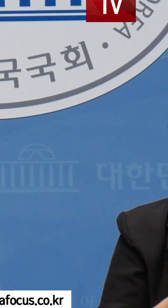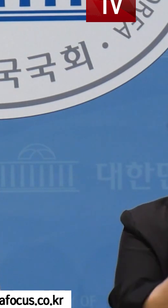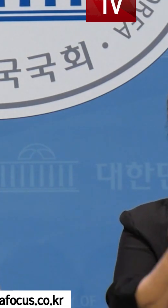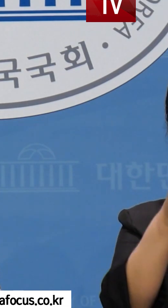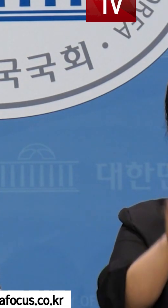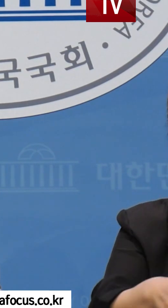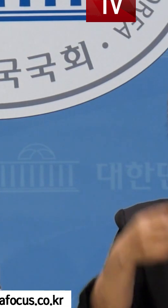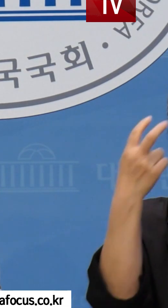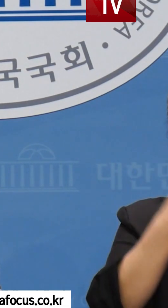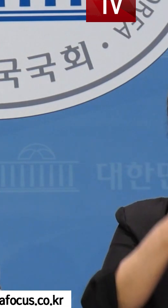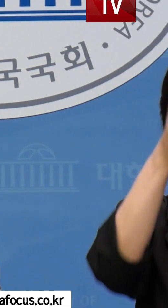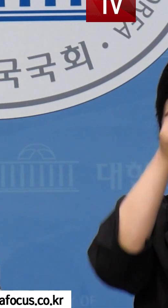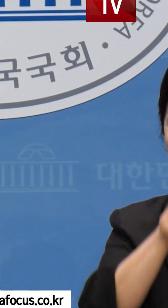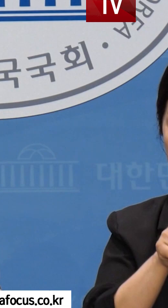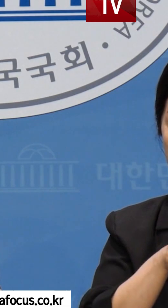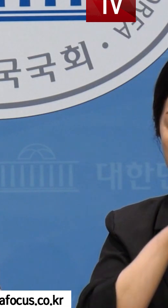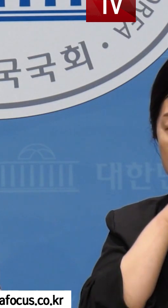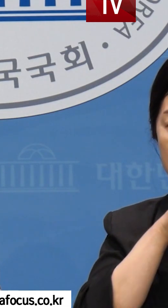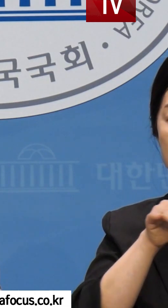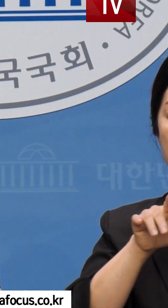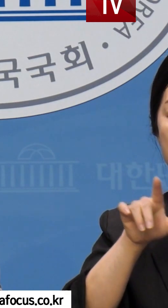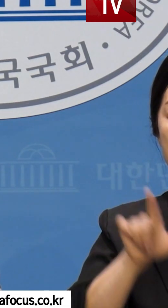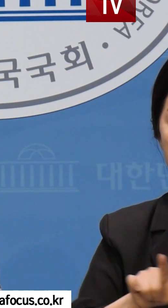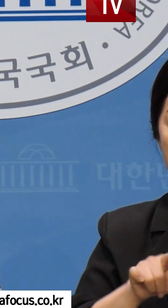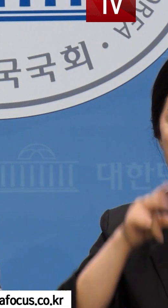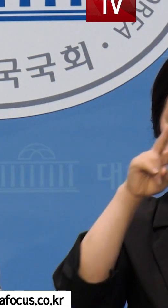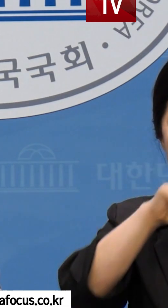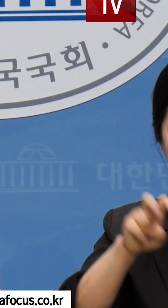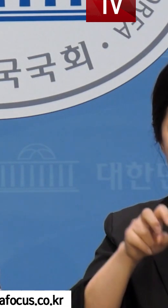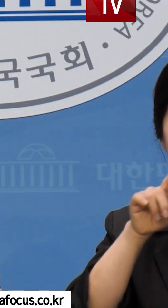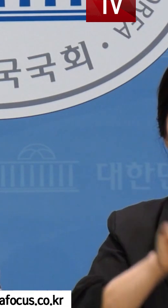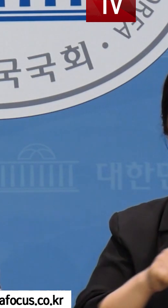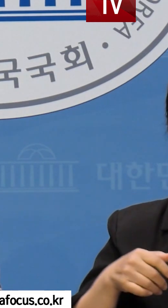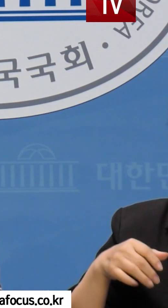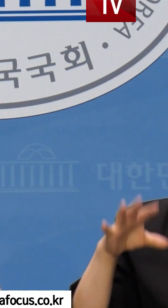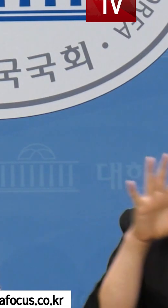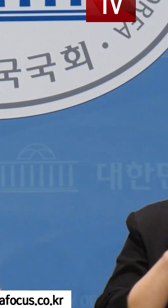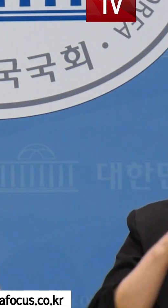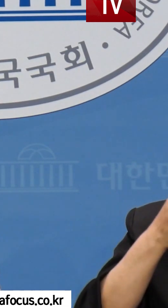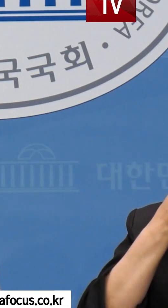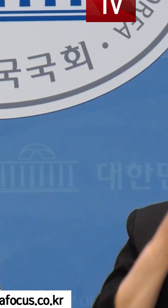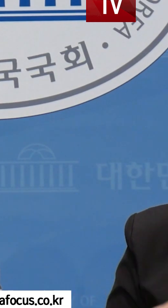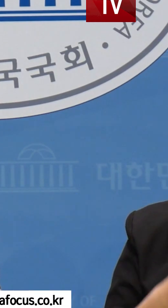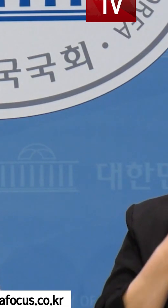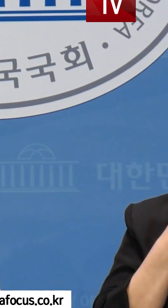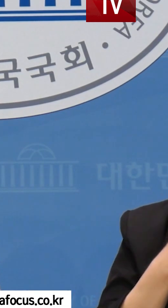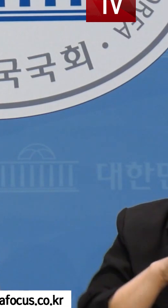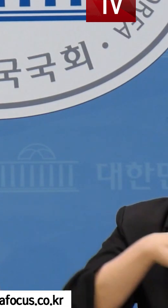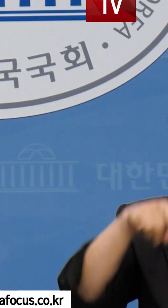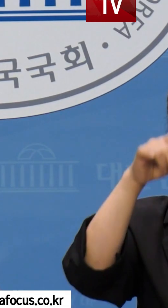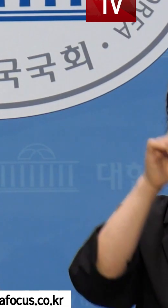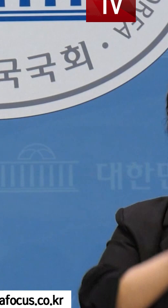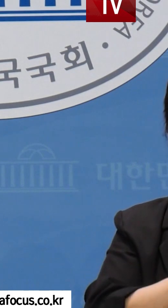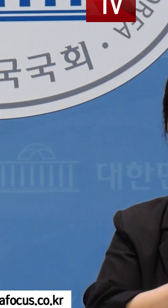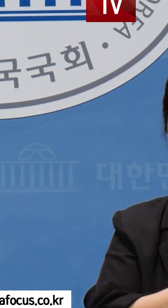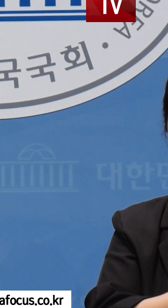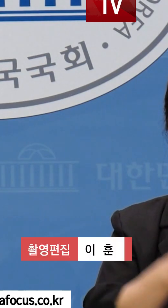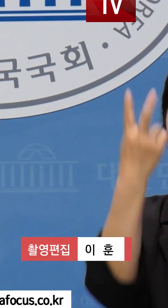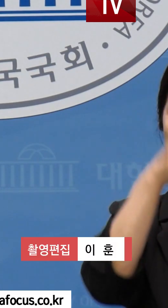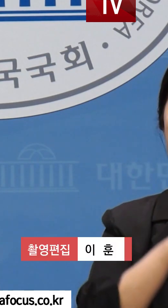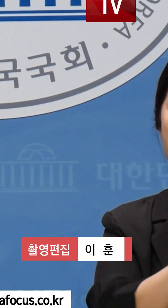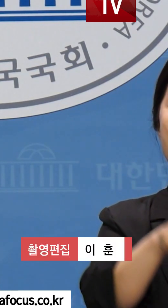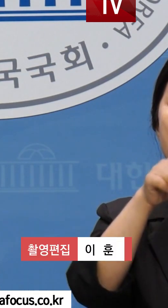검찰이 진실을 밝히는 것에는 관심 없고 오직 정치수사로이 대표와 민주당의 흠집을